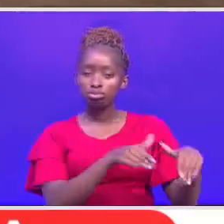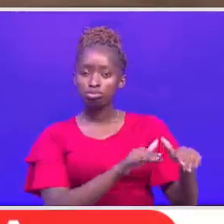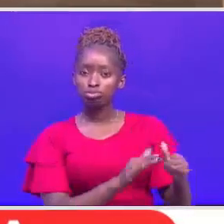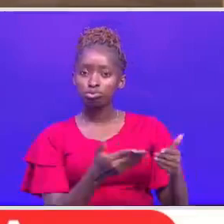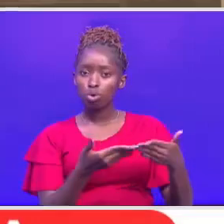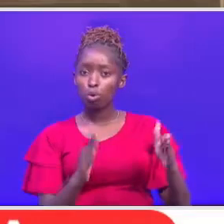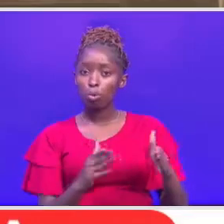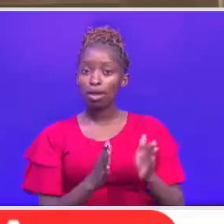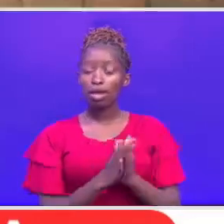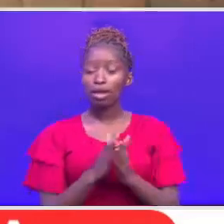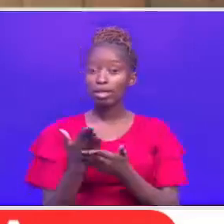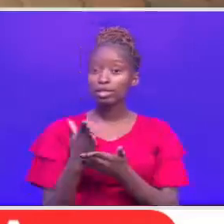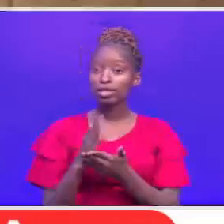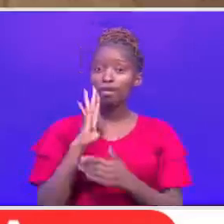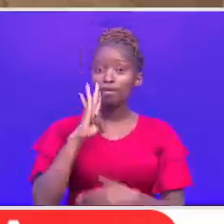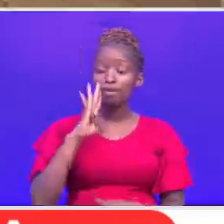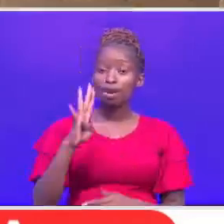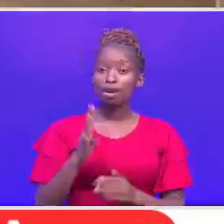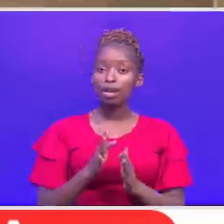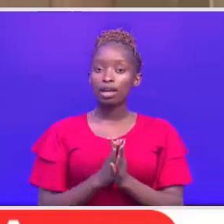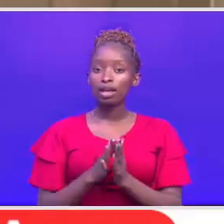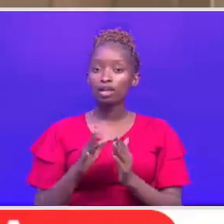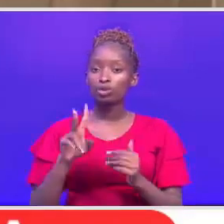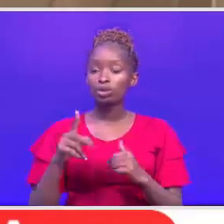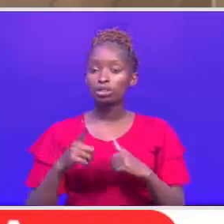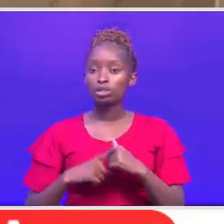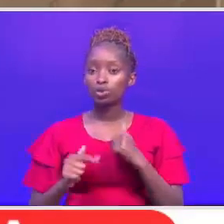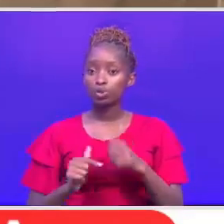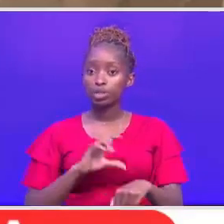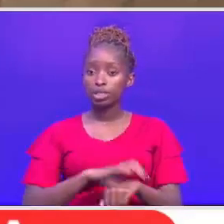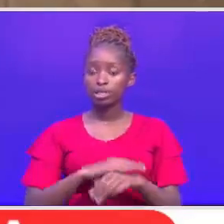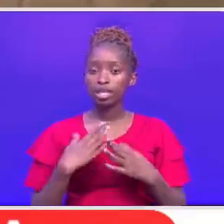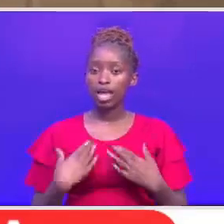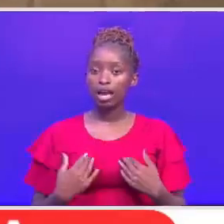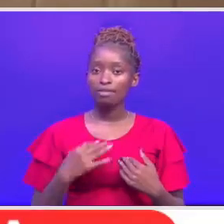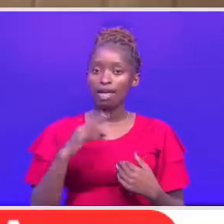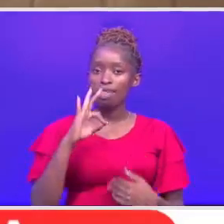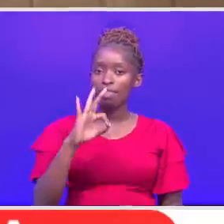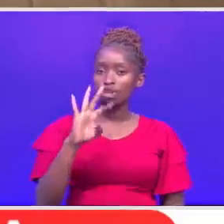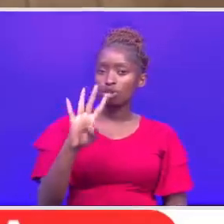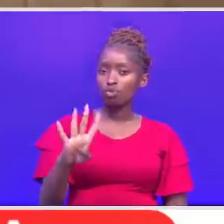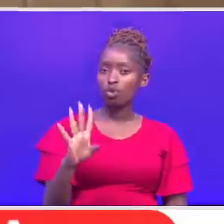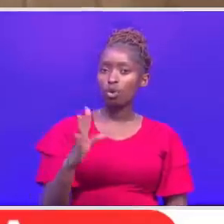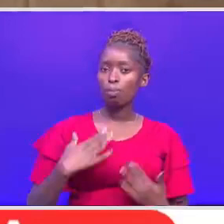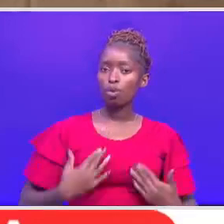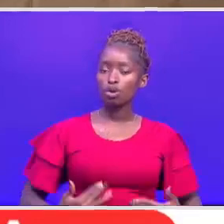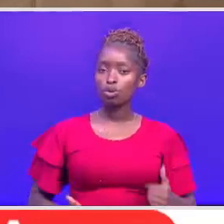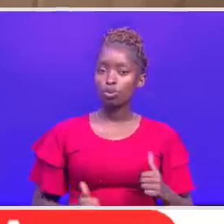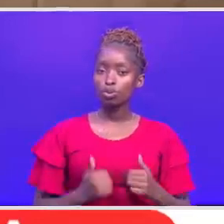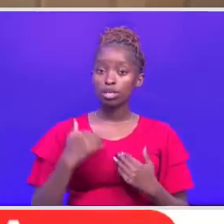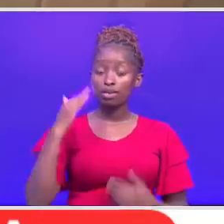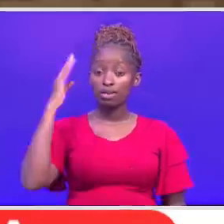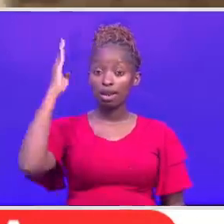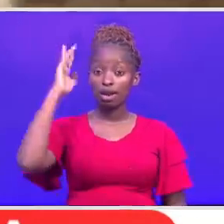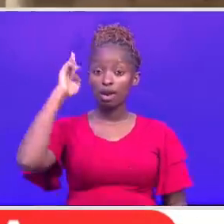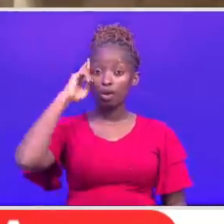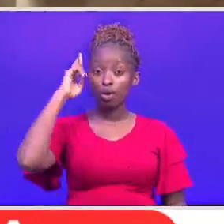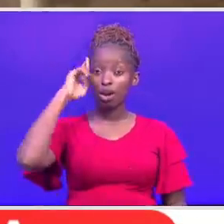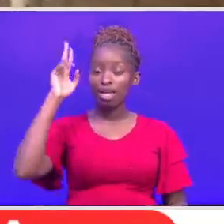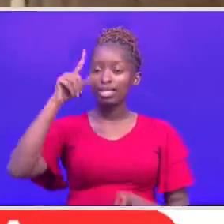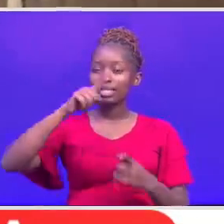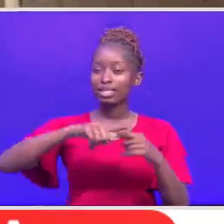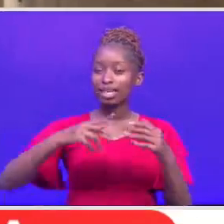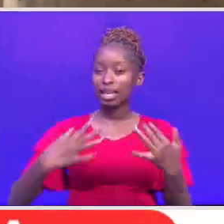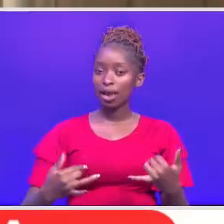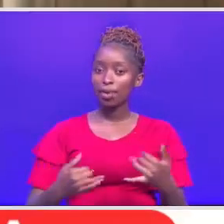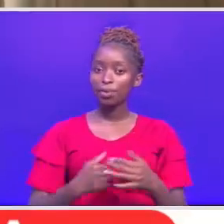na kati ya miili 429 iliyopatikana ni 34 tu ndio imetambuliwa hadi sasa. Tukio